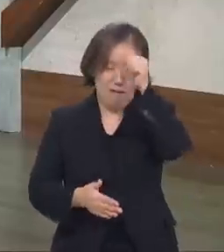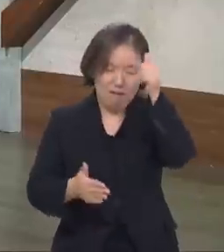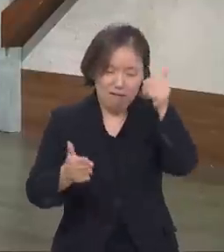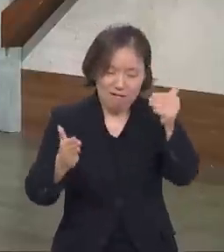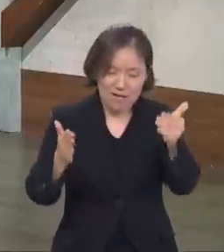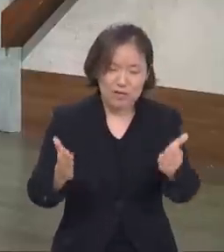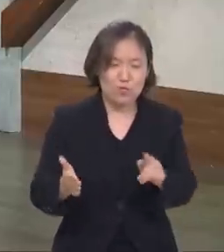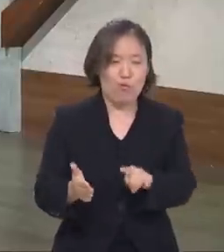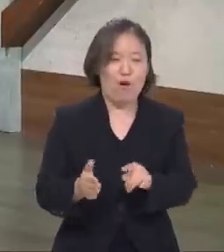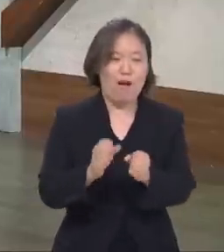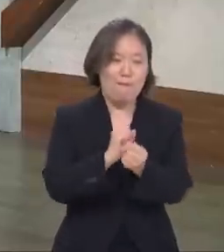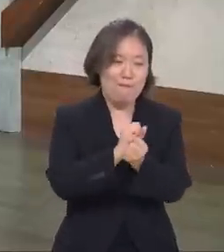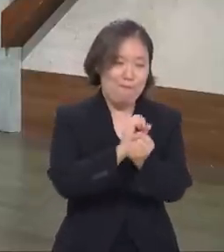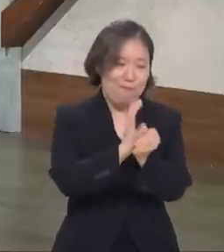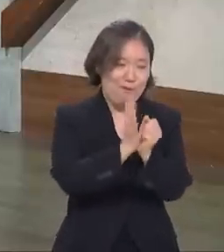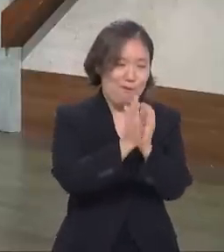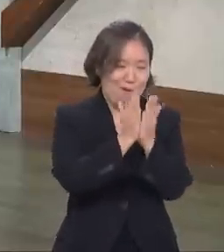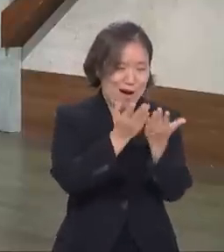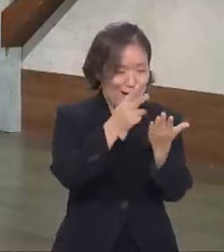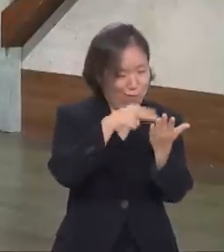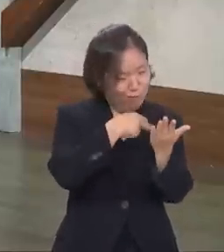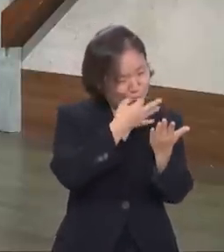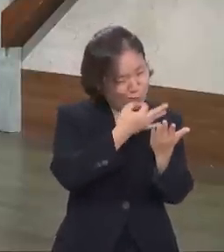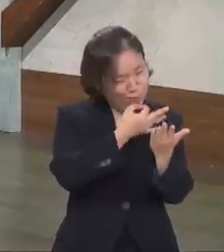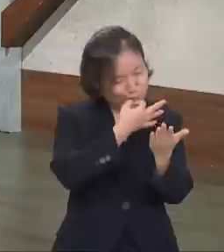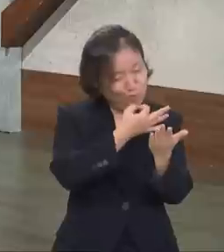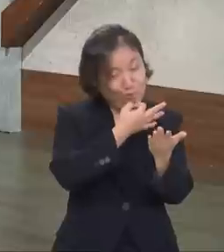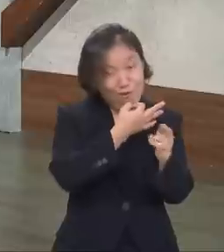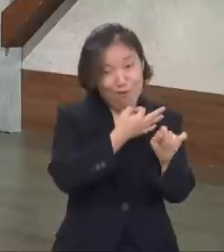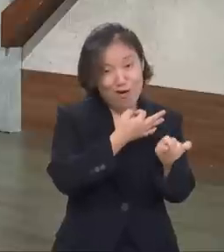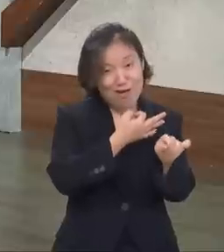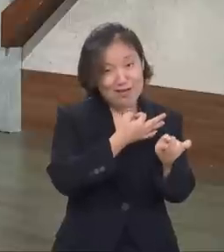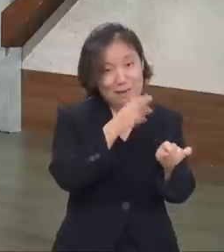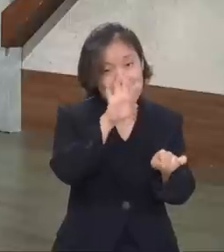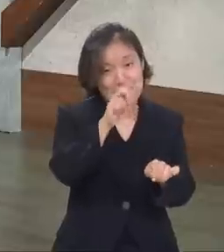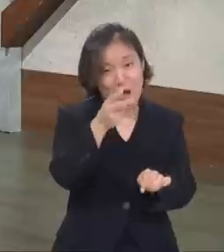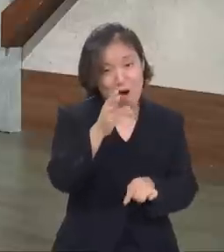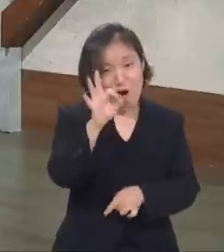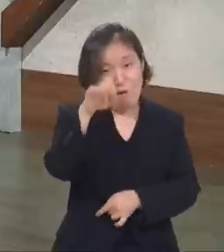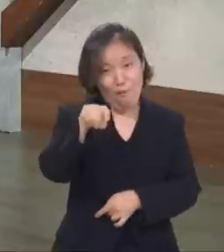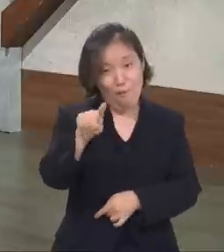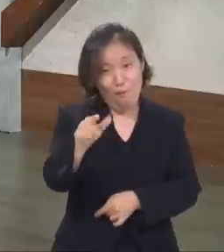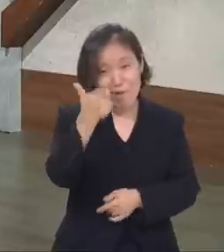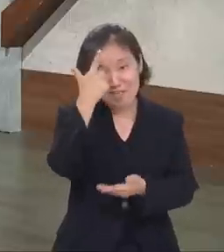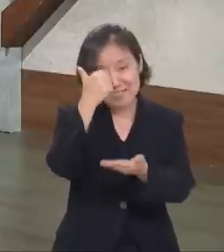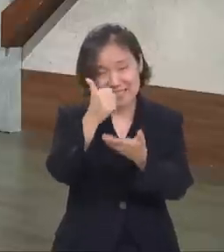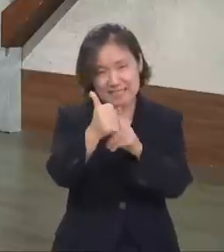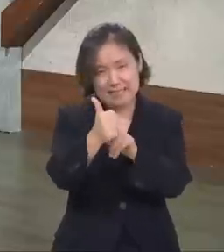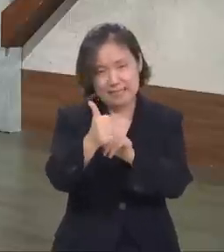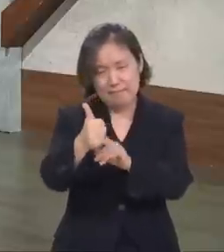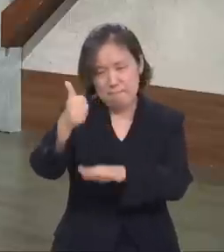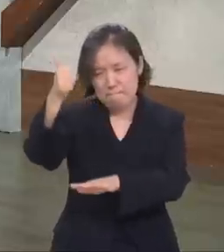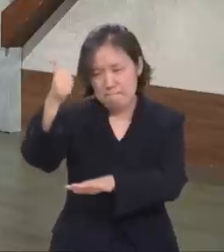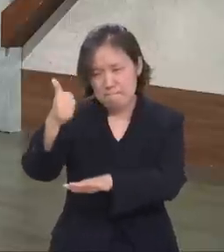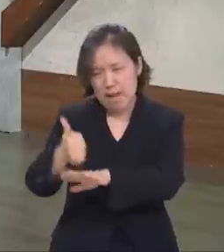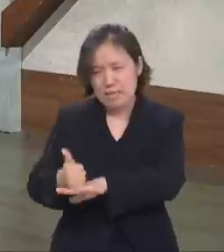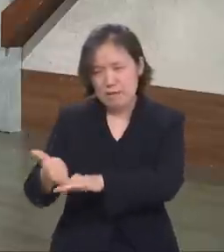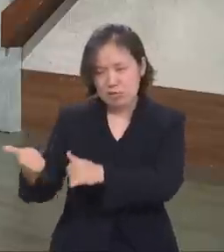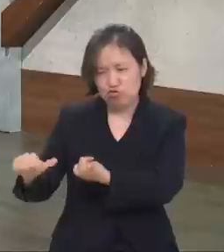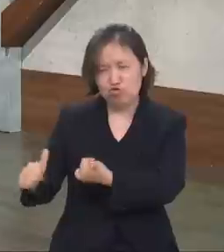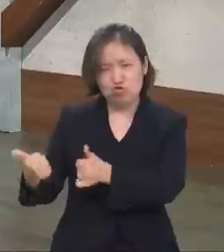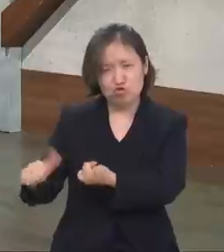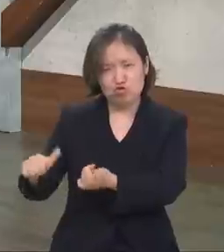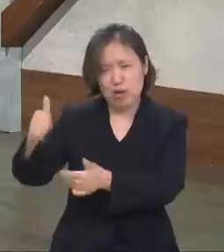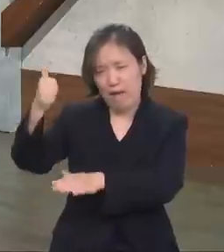평생 법화경을 독송하던 평온스님은 그 마지막 숨이 끊어질 것 같은 그 고통 속에서